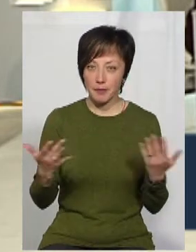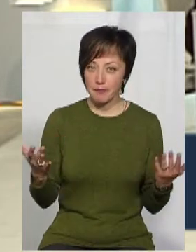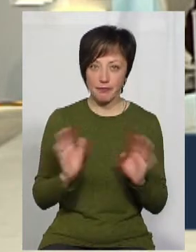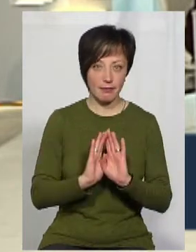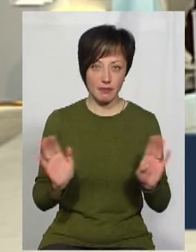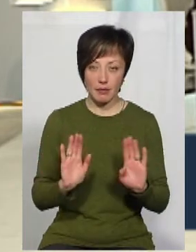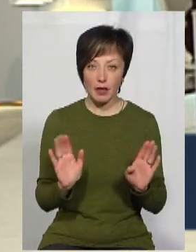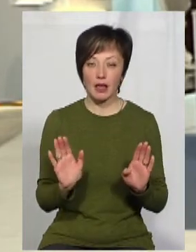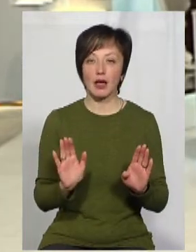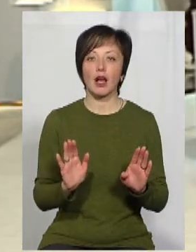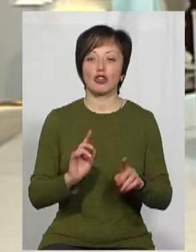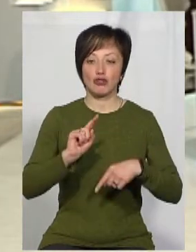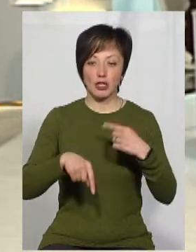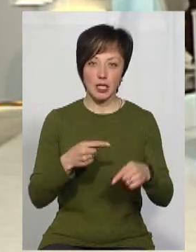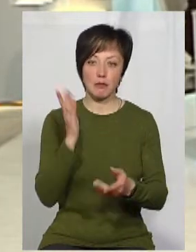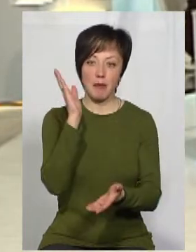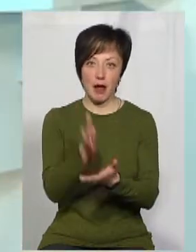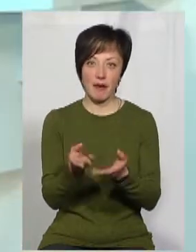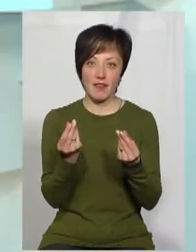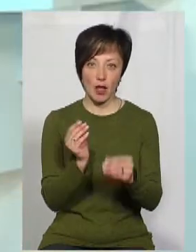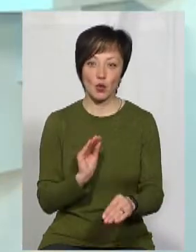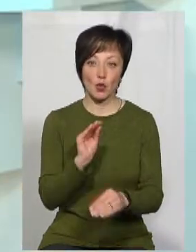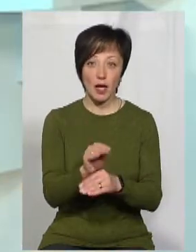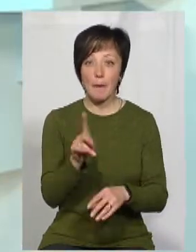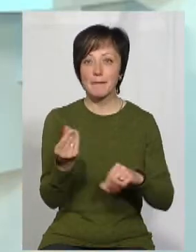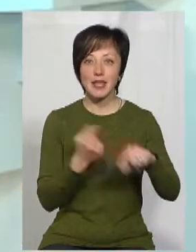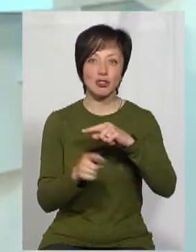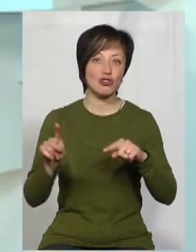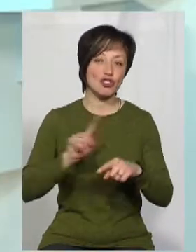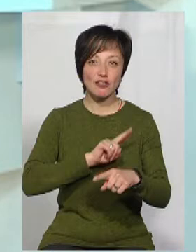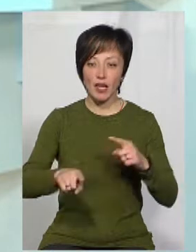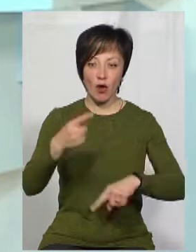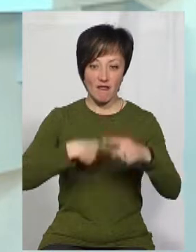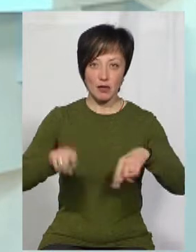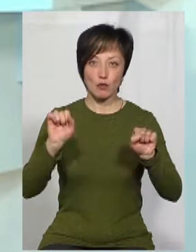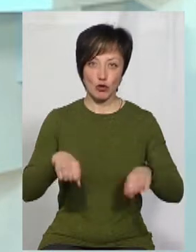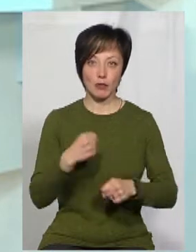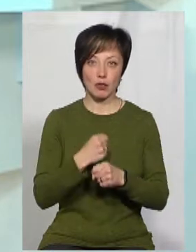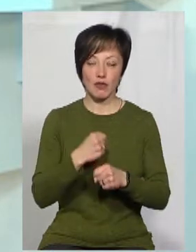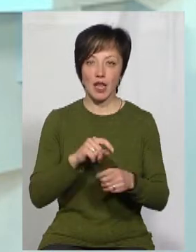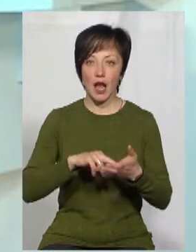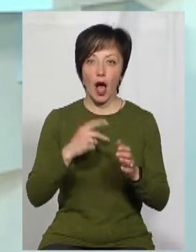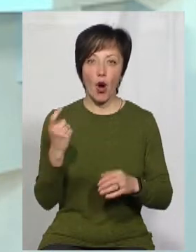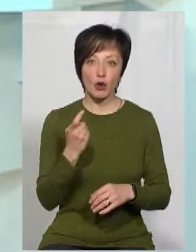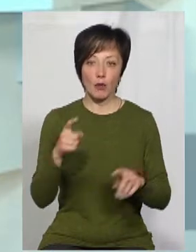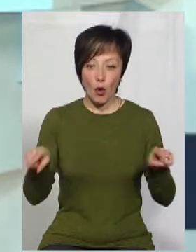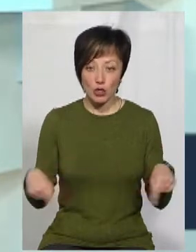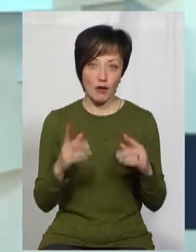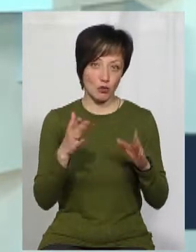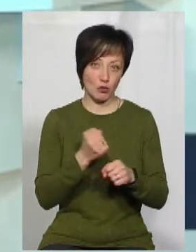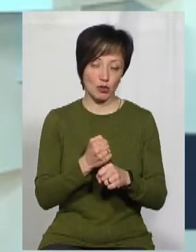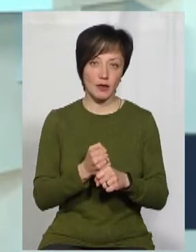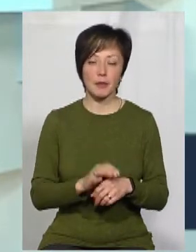навіть маловідсоткові, а через прямі фінансові дотації. Тоді бізнес швидко вернеться, зможе працювати, економіка оживає і буде